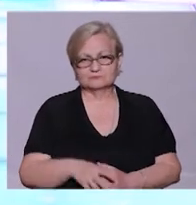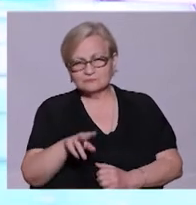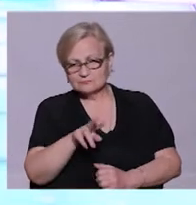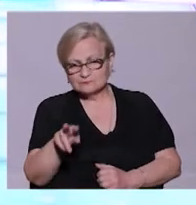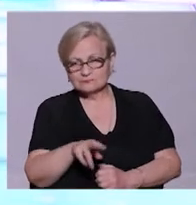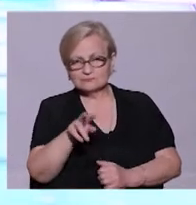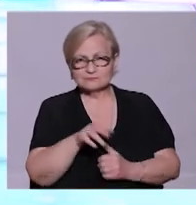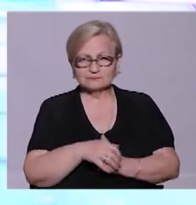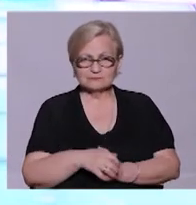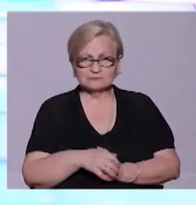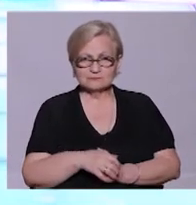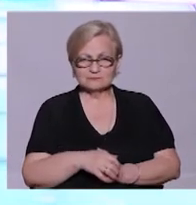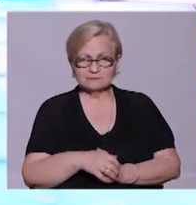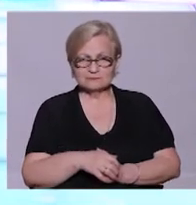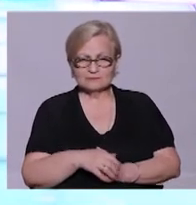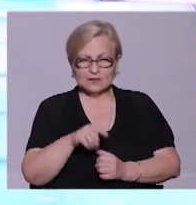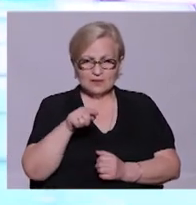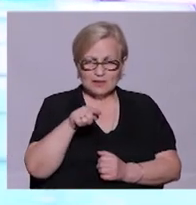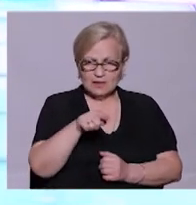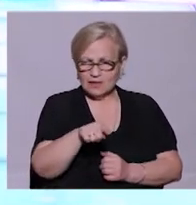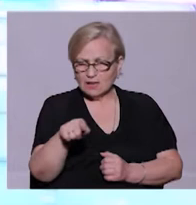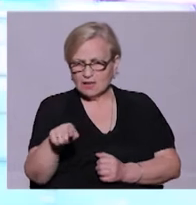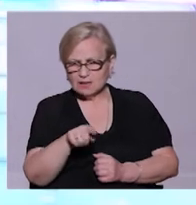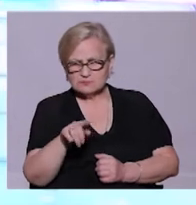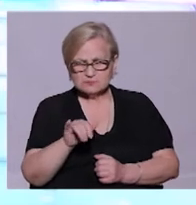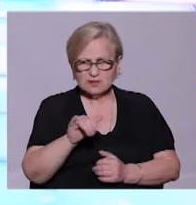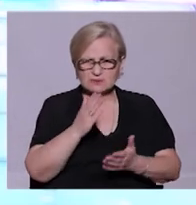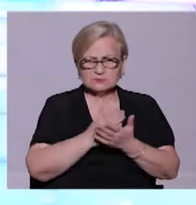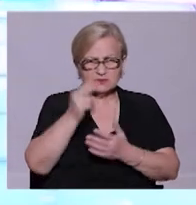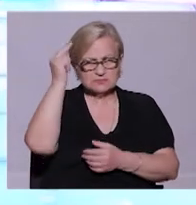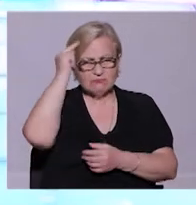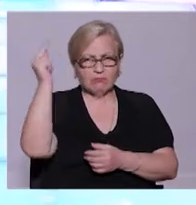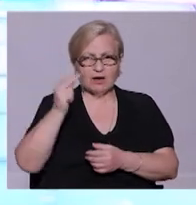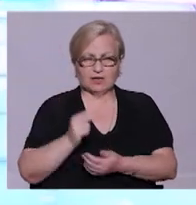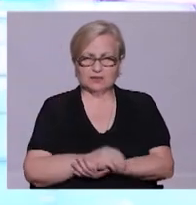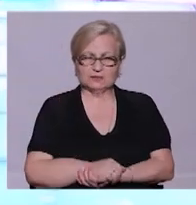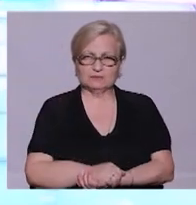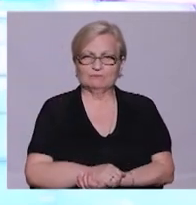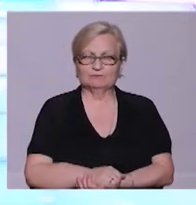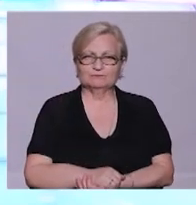შეიხედა. სადღაც აქ უნდა მედოს ფანქარი, თუ არ ვცდები.